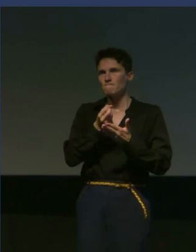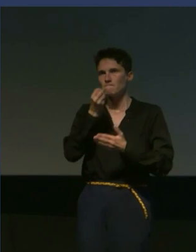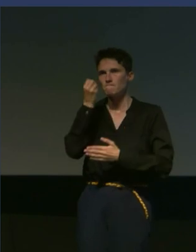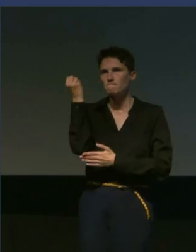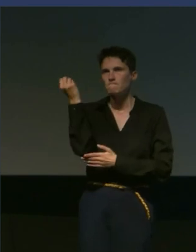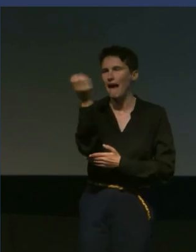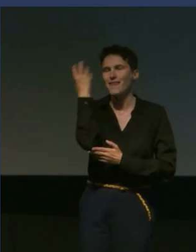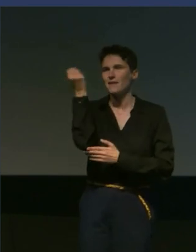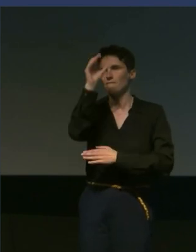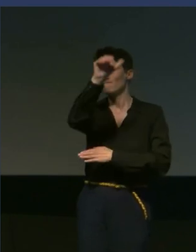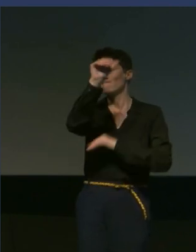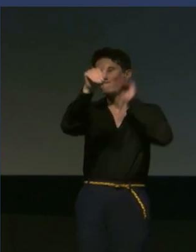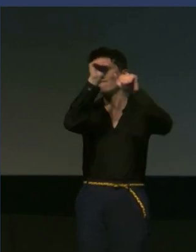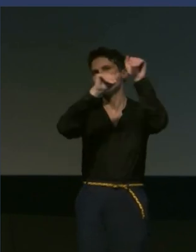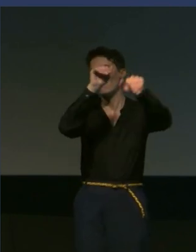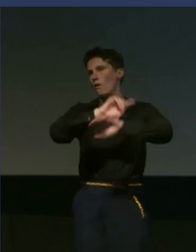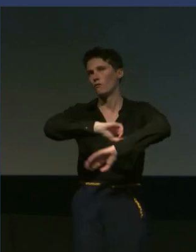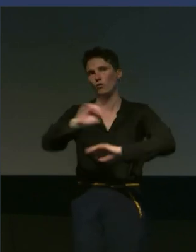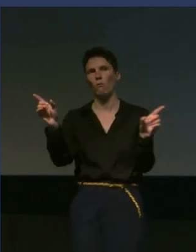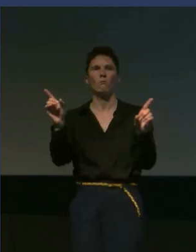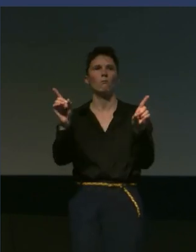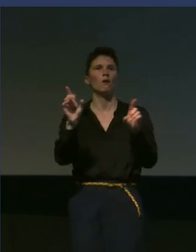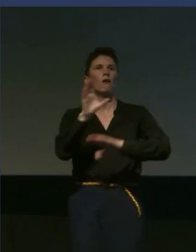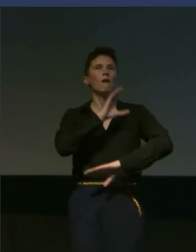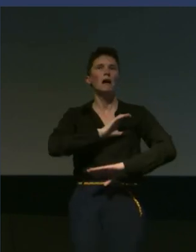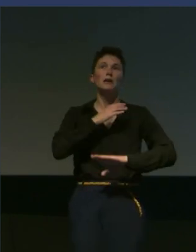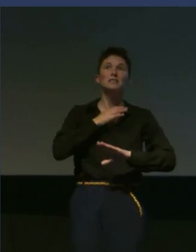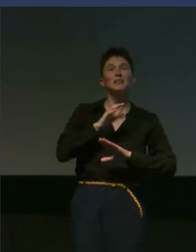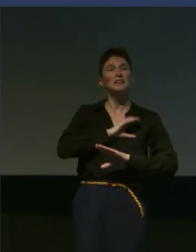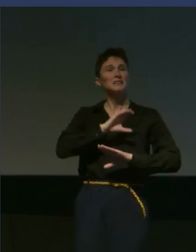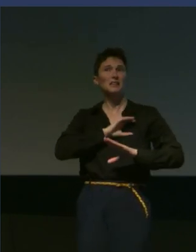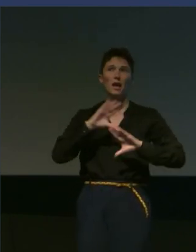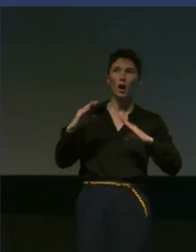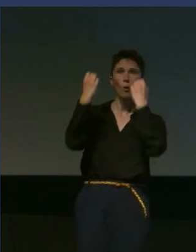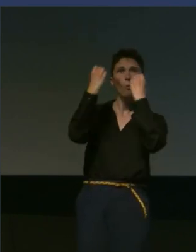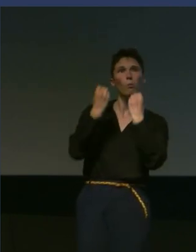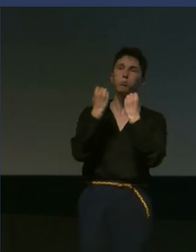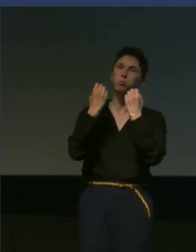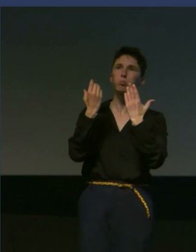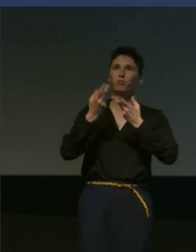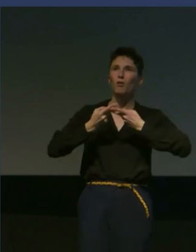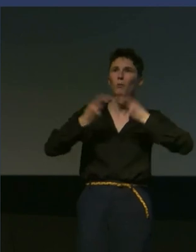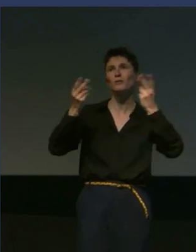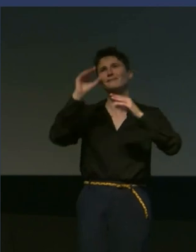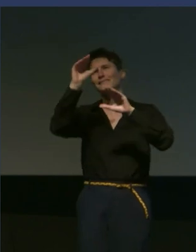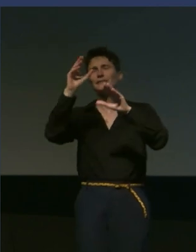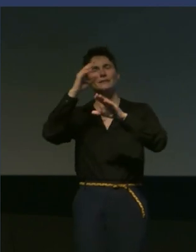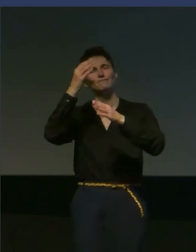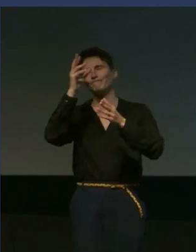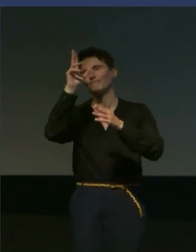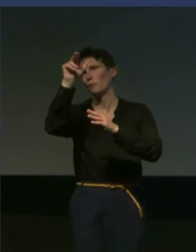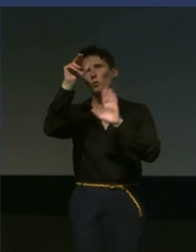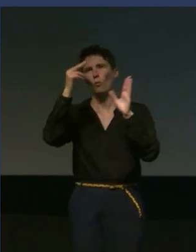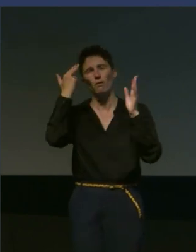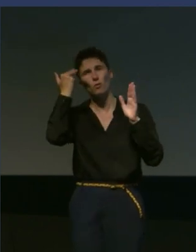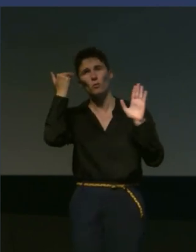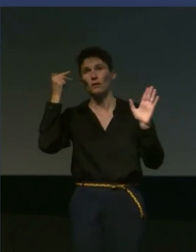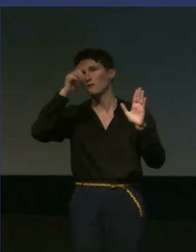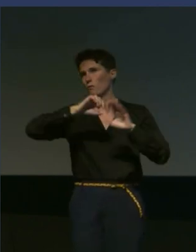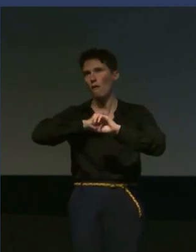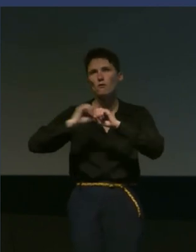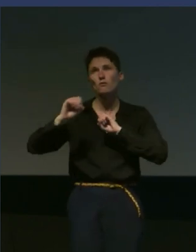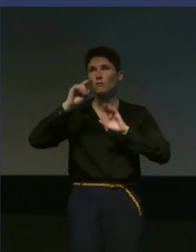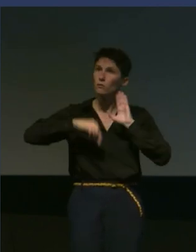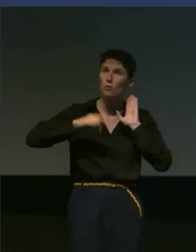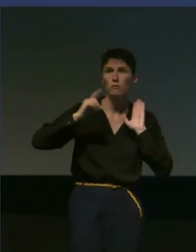juste en train d'essayer d'harceler le pouvoir public en disant non, c'est vraiment n'importe quoi, il faut qu'on agisse, il faut qu'on agisse, ça va aller vite, il faut qu'on agisse. Et